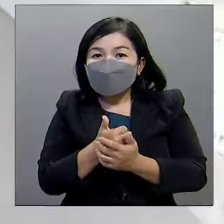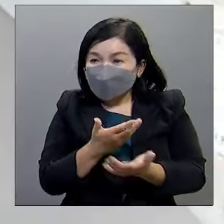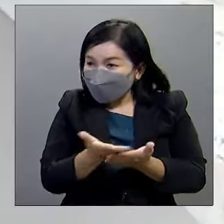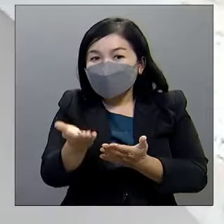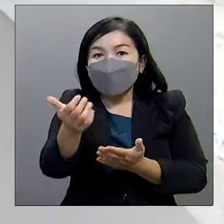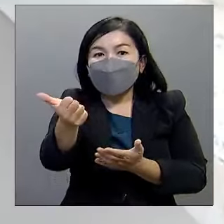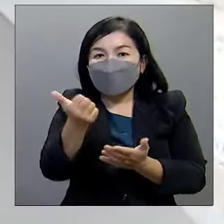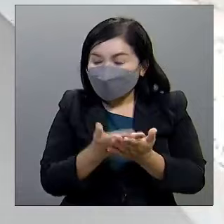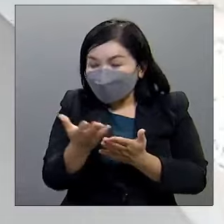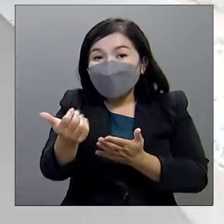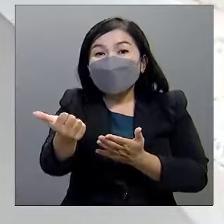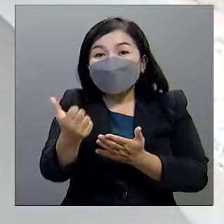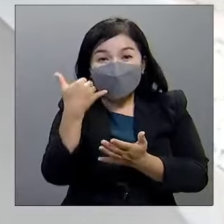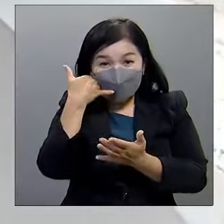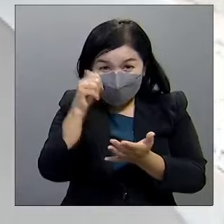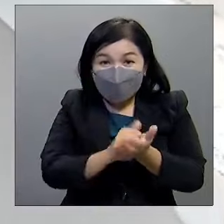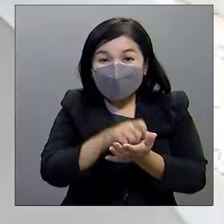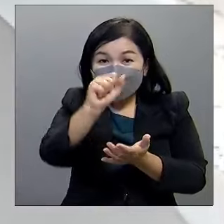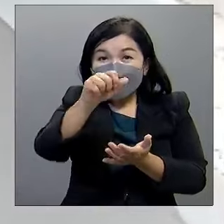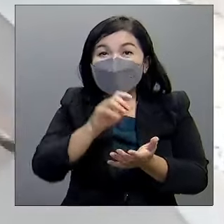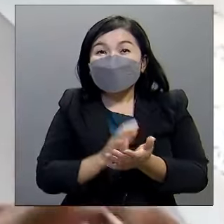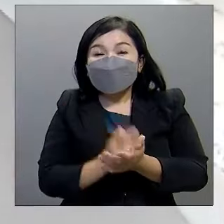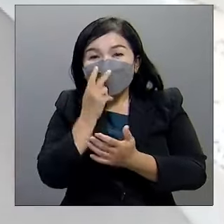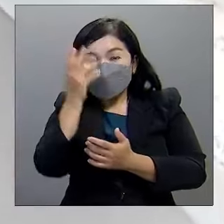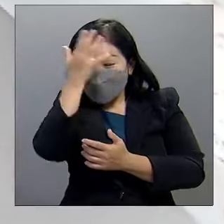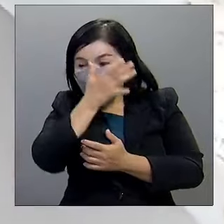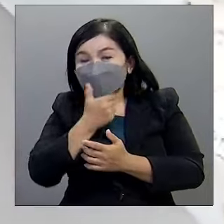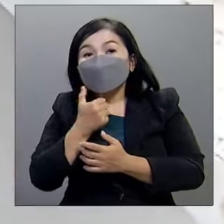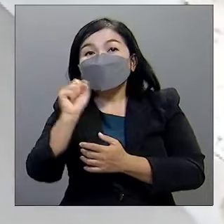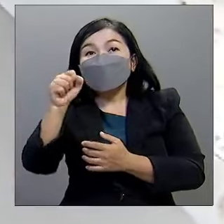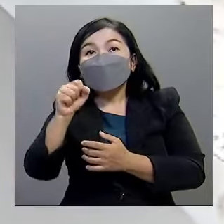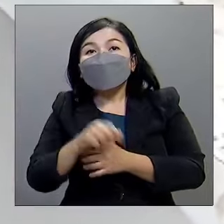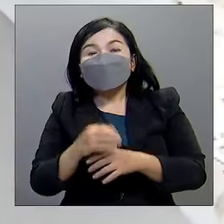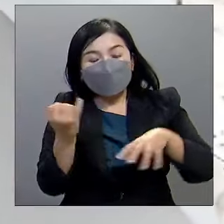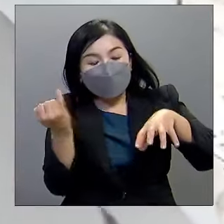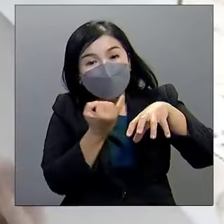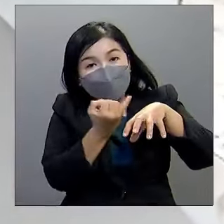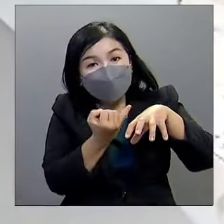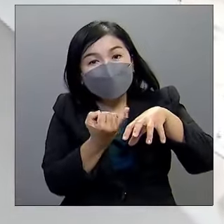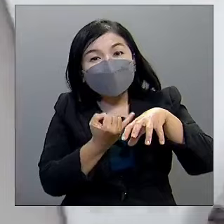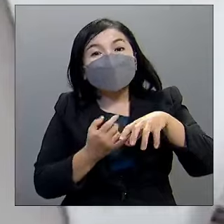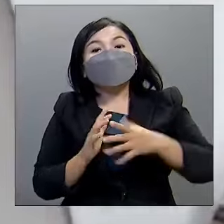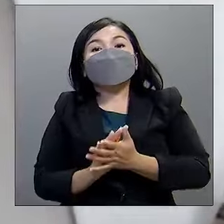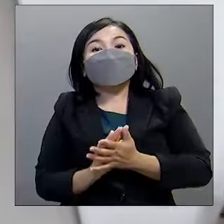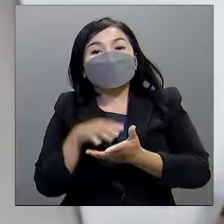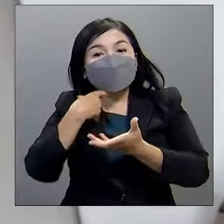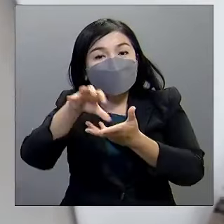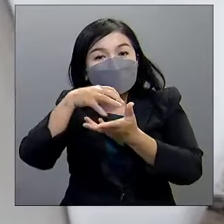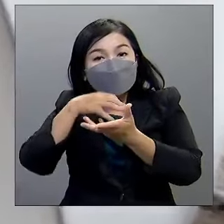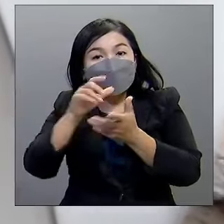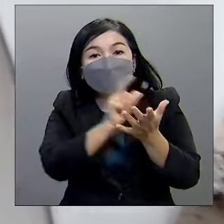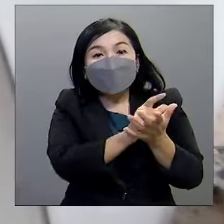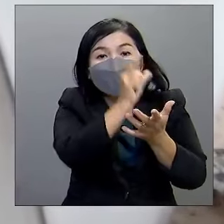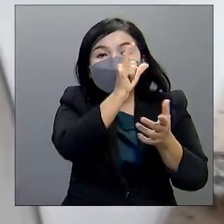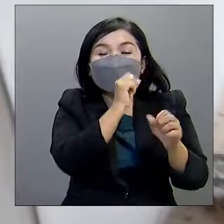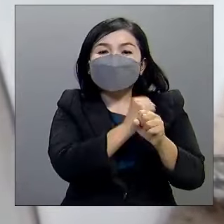นะ เน า ะต้อง สั่งแล้วต้องสั่งแล้วเพราะว่าถือแล้วรับรองว่าเป็นเอกลักษณ์อย่างแน่นอนเมื่อสักครู่นี้นะคะผู้ชมเรานำเสนอเรื่องราวของคนที่ลาออกจากงานประจ